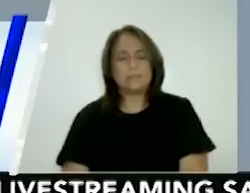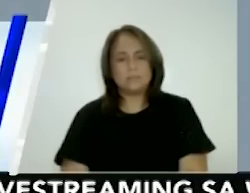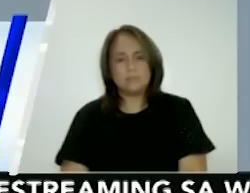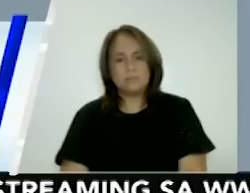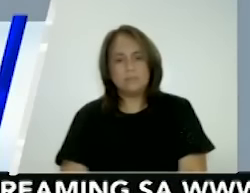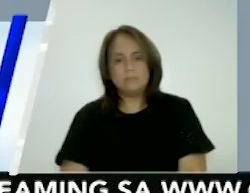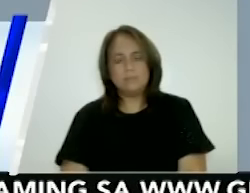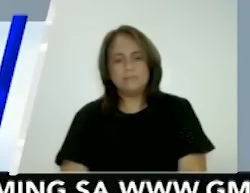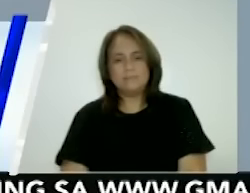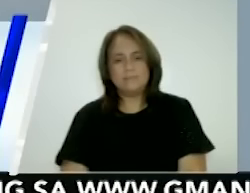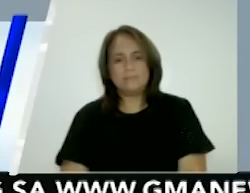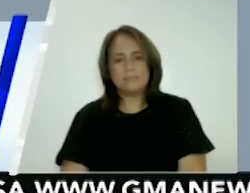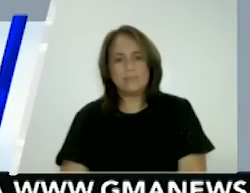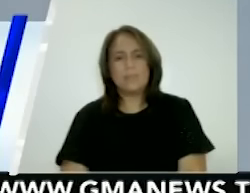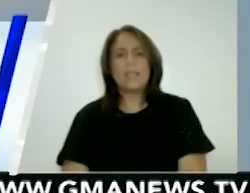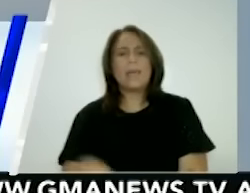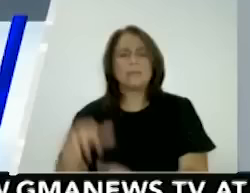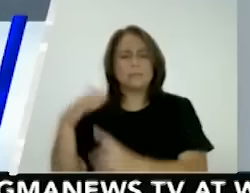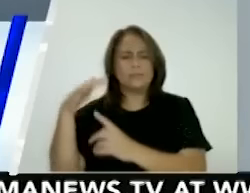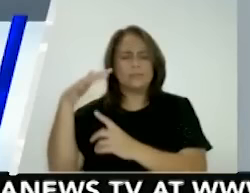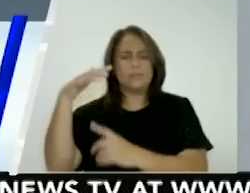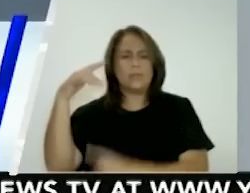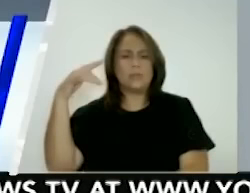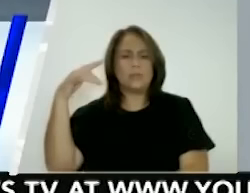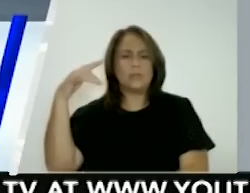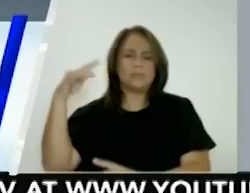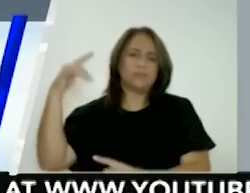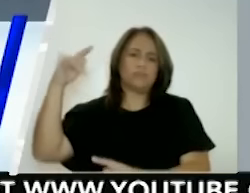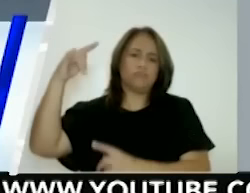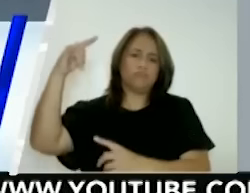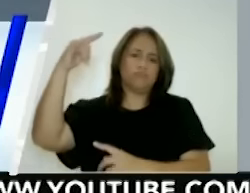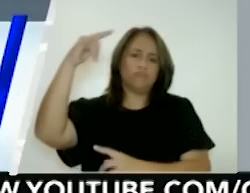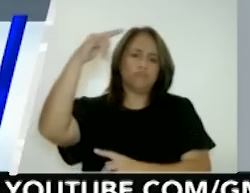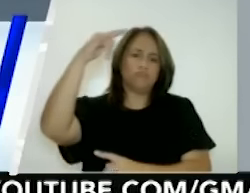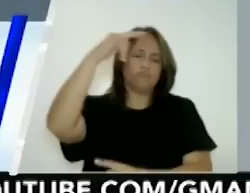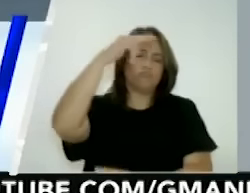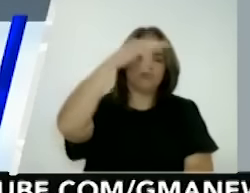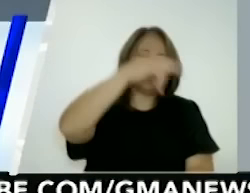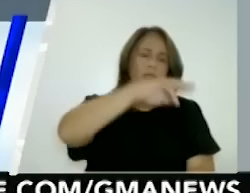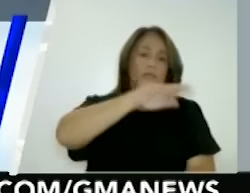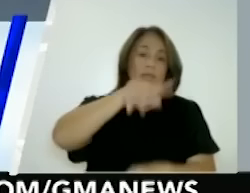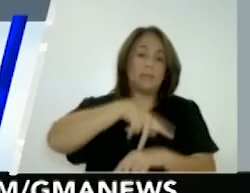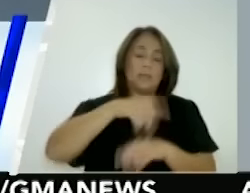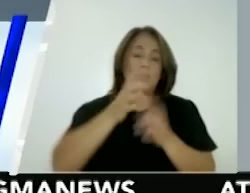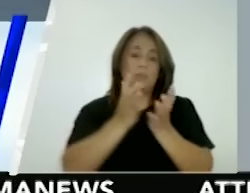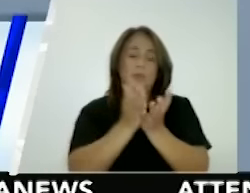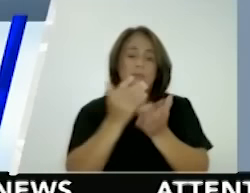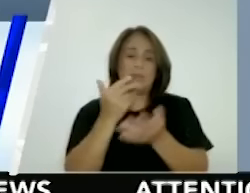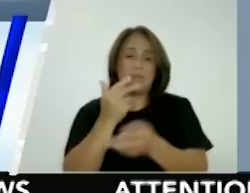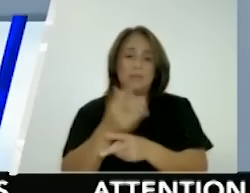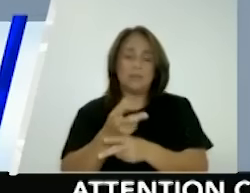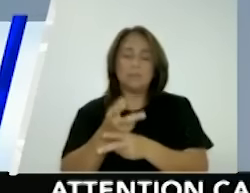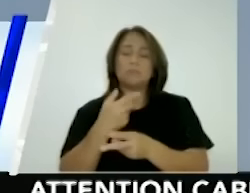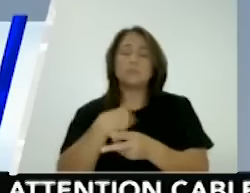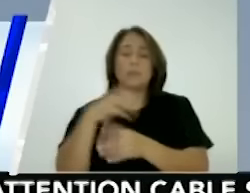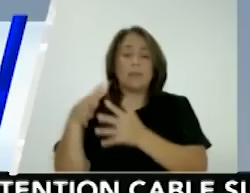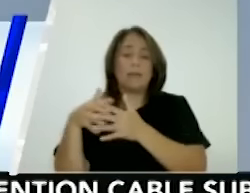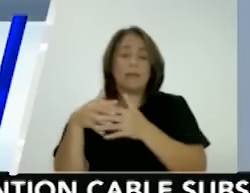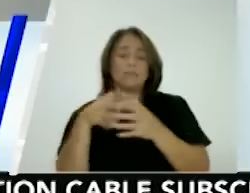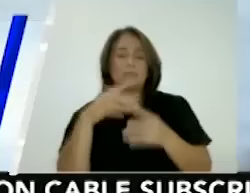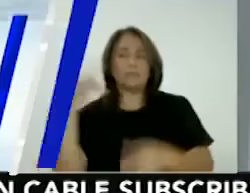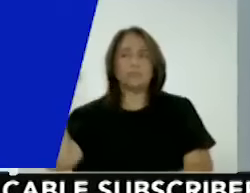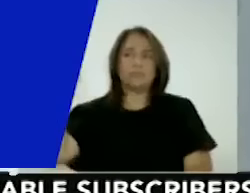May aeroplano din ng Philippine Air Force na nag-flyby malapit sa mga barko ng Pilipinas at Amerika, pati sa barko ng